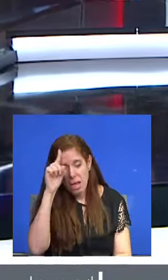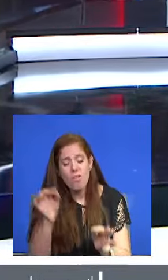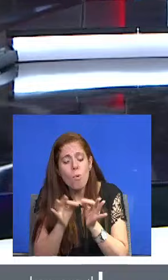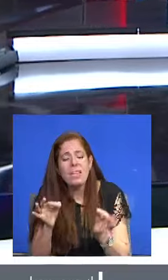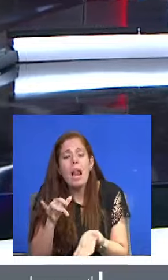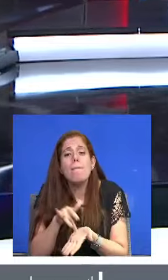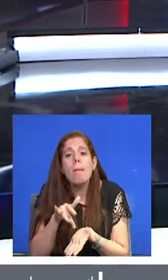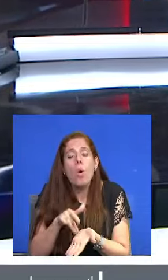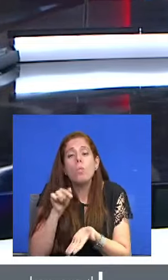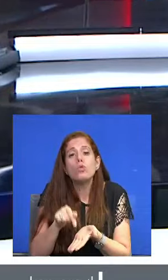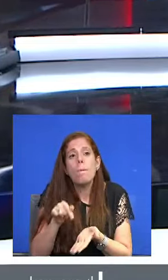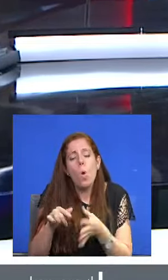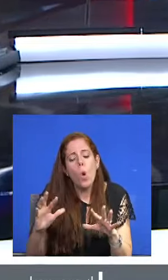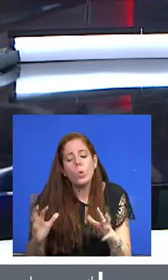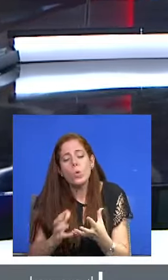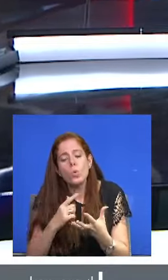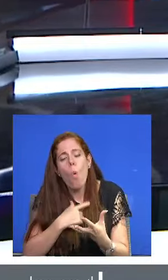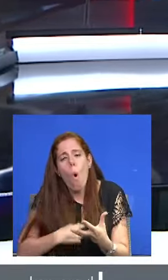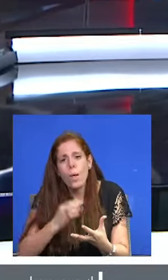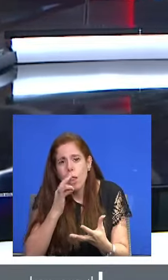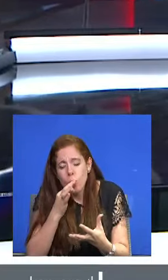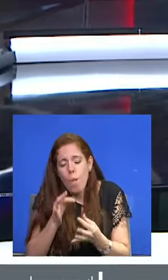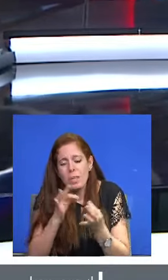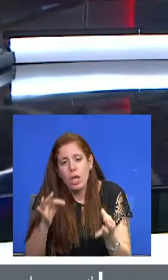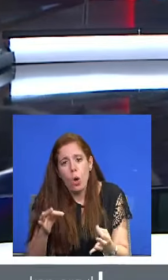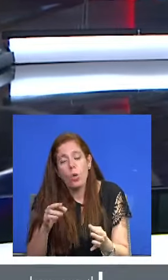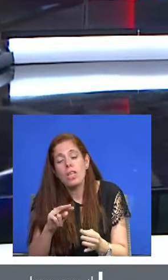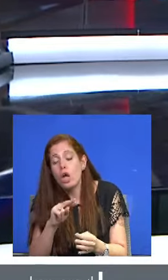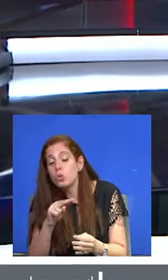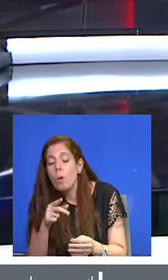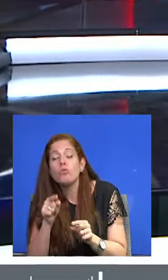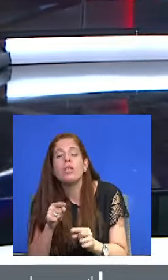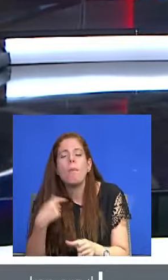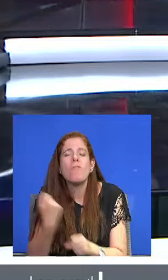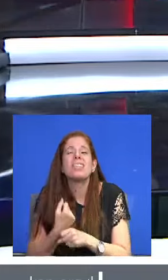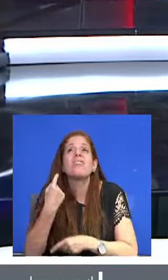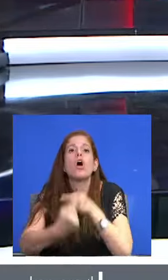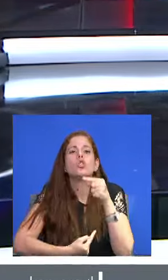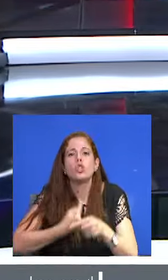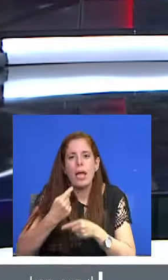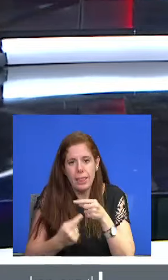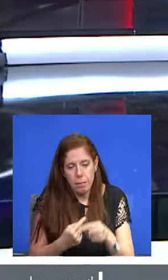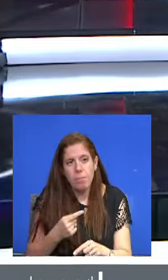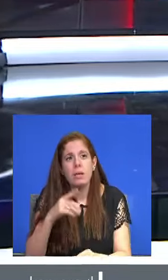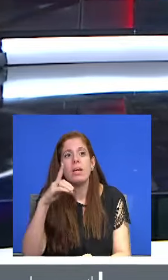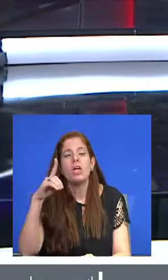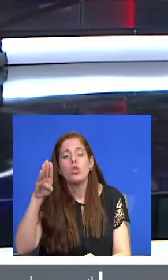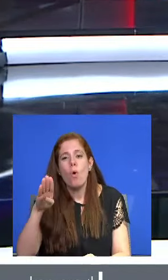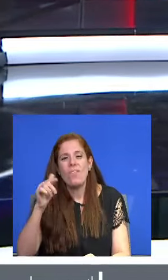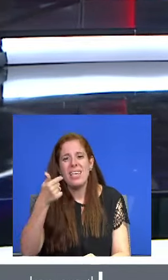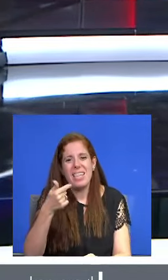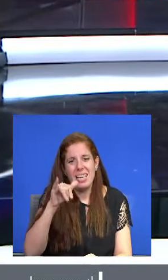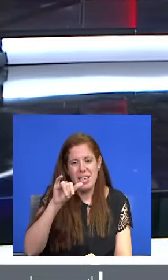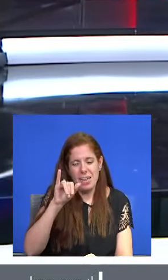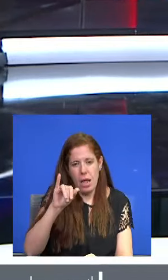מהמקום שבו צומחות התנועות נוער השוליים, שאיתו הוא עובד כבר שנים ארוכות, דוב גילר, לדוב גילר שליחנו לאירופה, הוא מספר